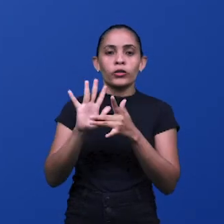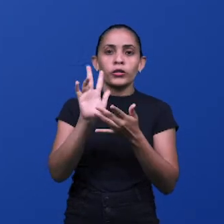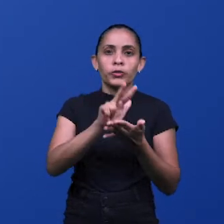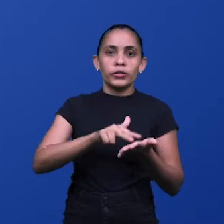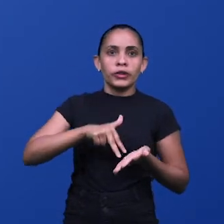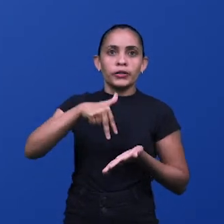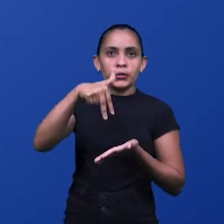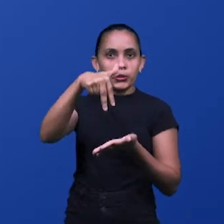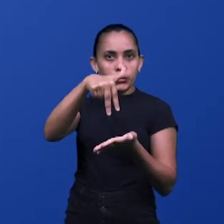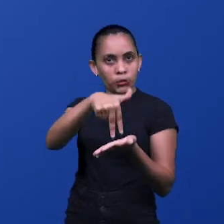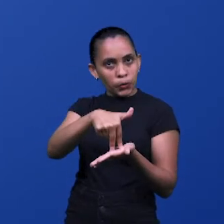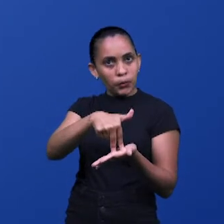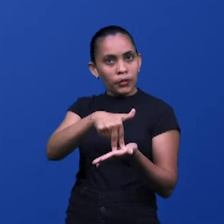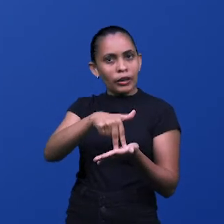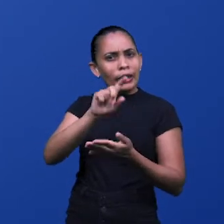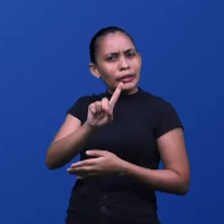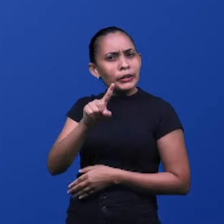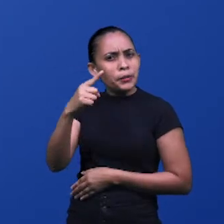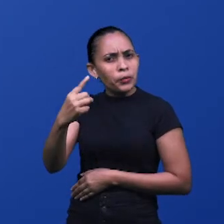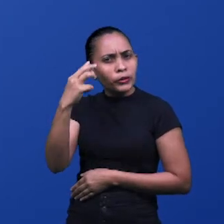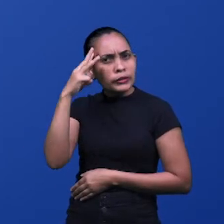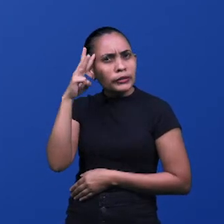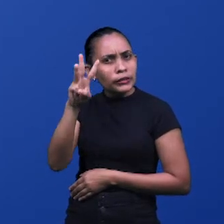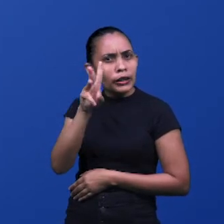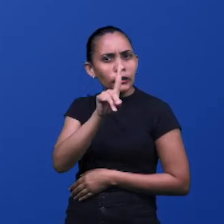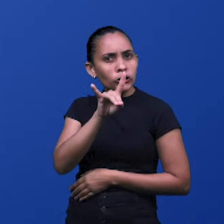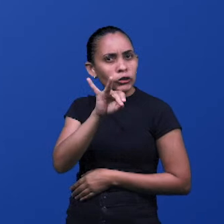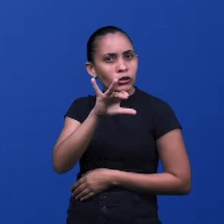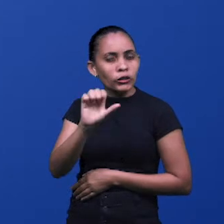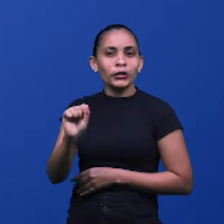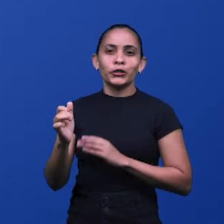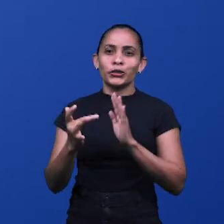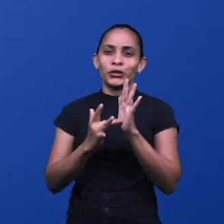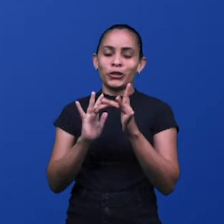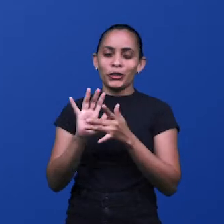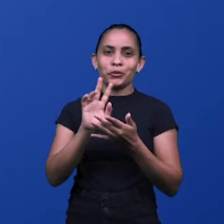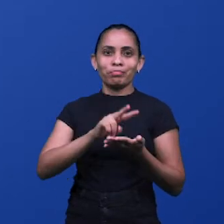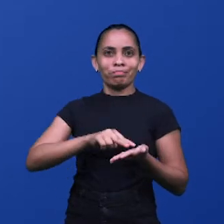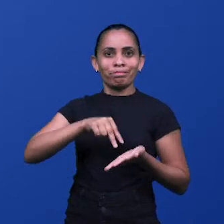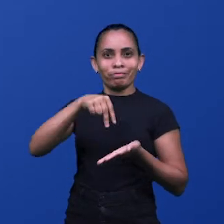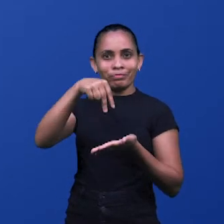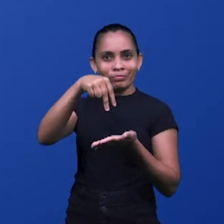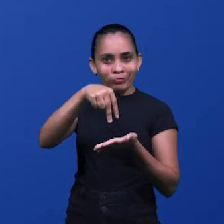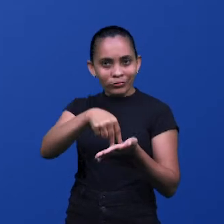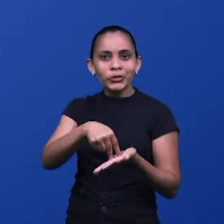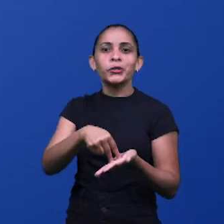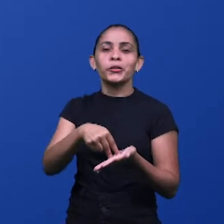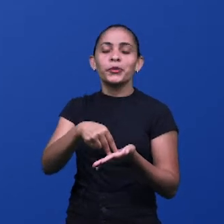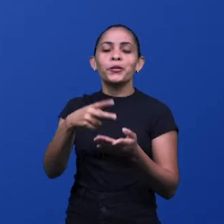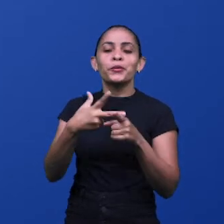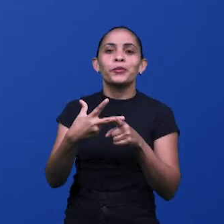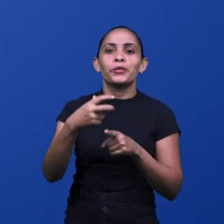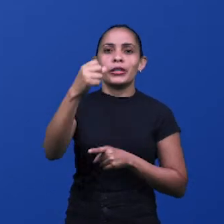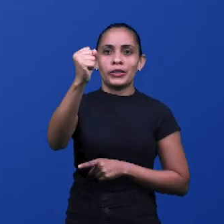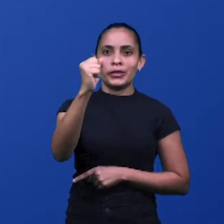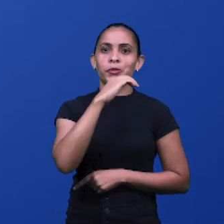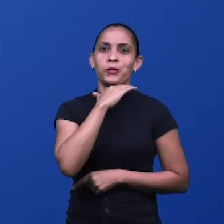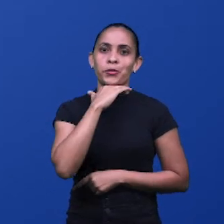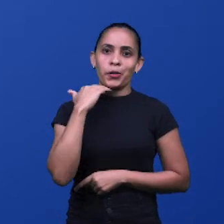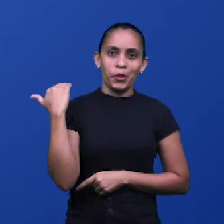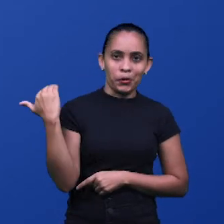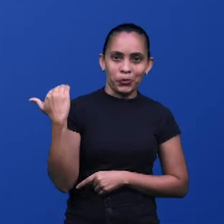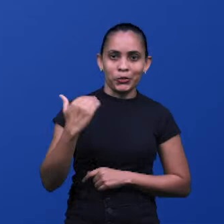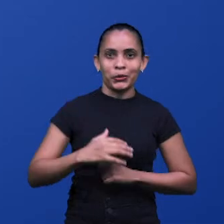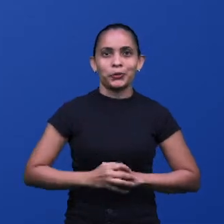resurrezione, poiché dopo 3 giorni Dio risorse e sconfisse quindi